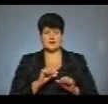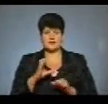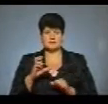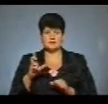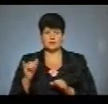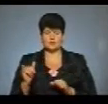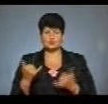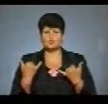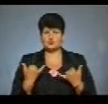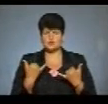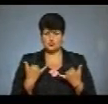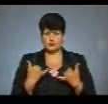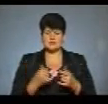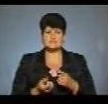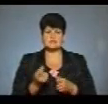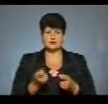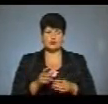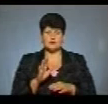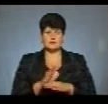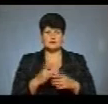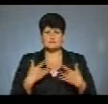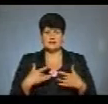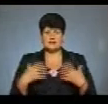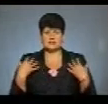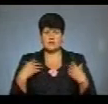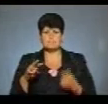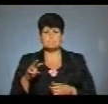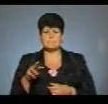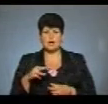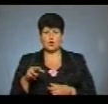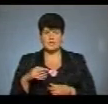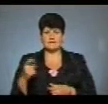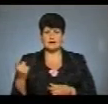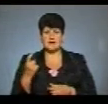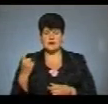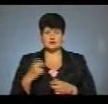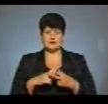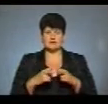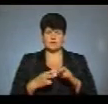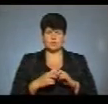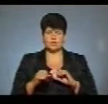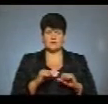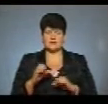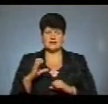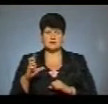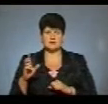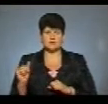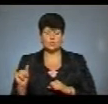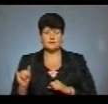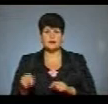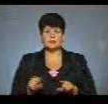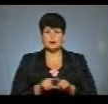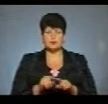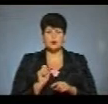сайті президента також з'явилися укази про звільнення начальників Миколаївського, Харківського та Івано-Франківського управлінь СБУ, а також